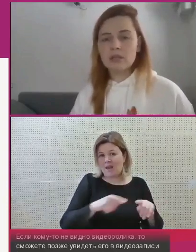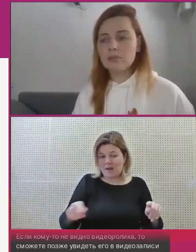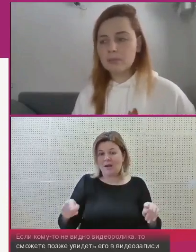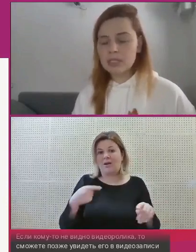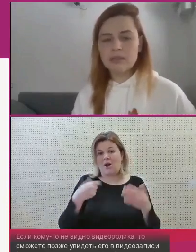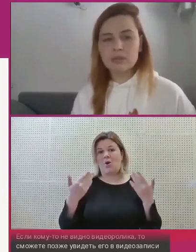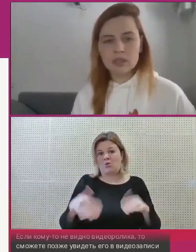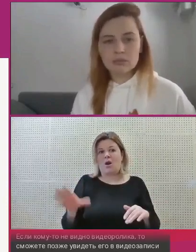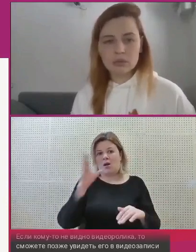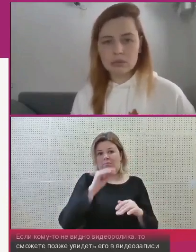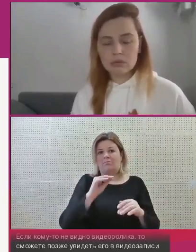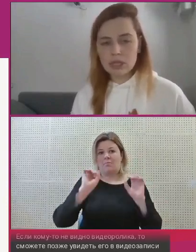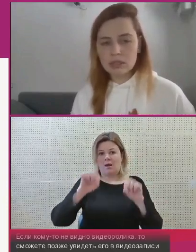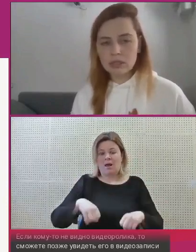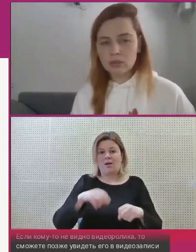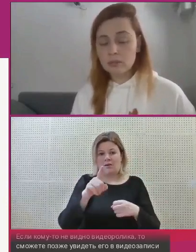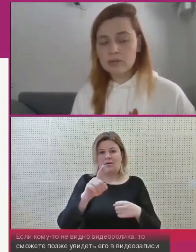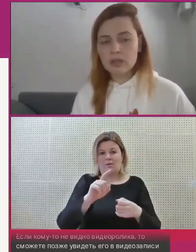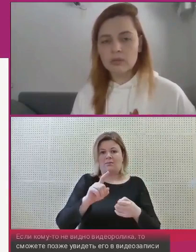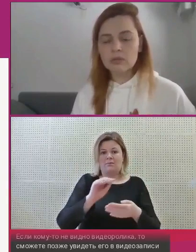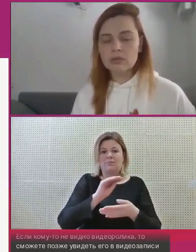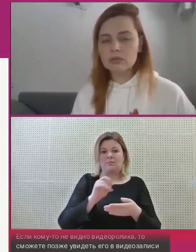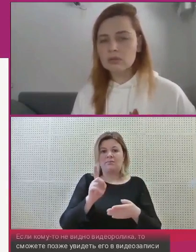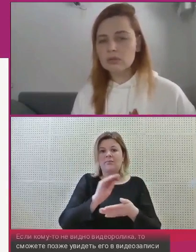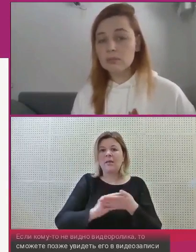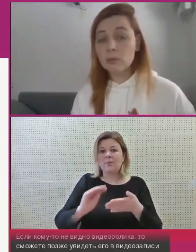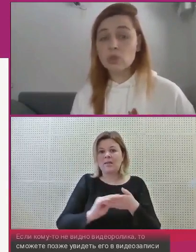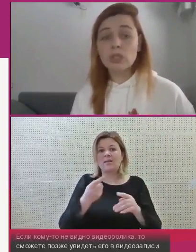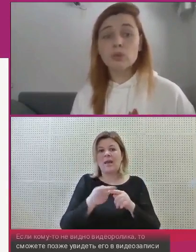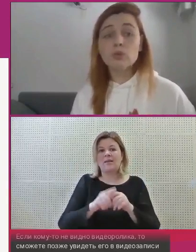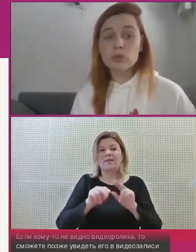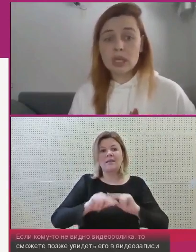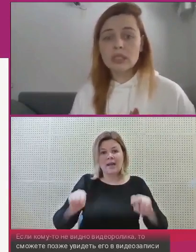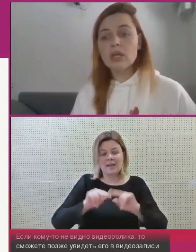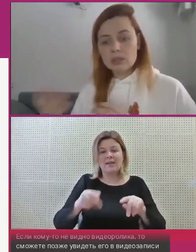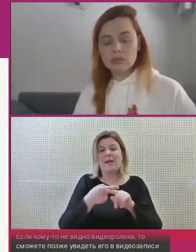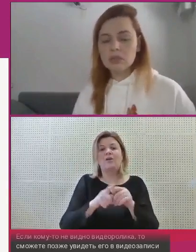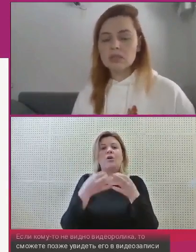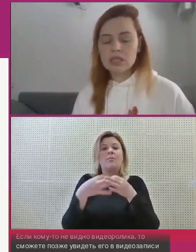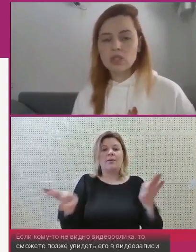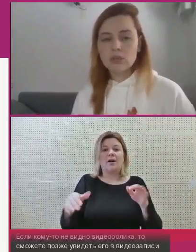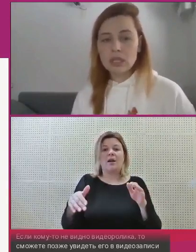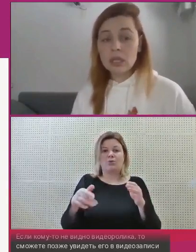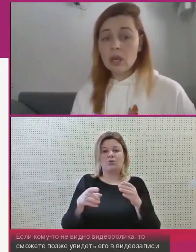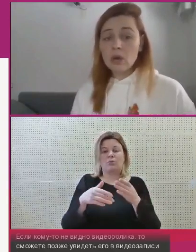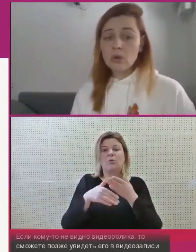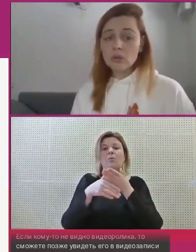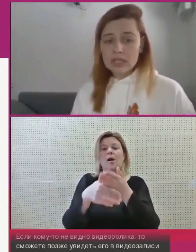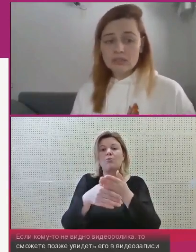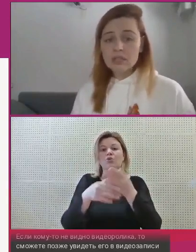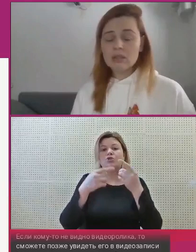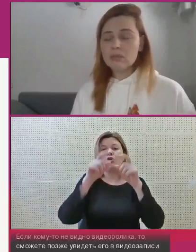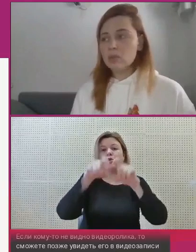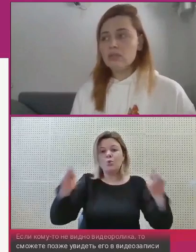смогла прописать вот эти вот тренинги, которые позволяют помочь другим людям узнать незрячих людей.